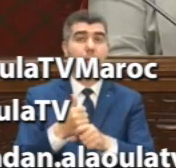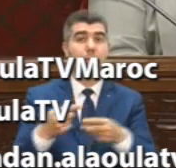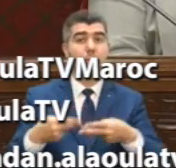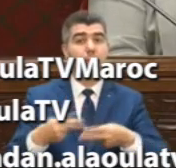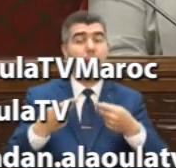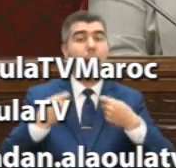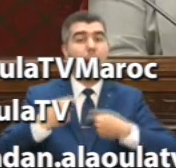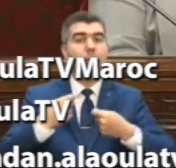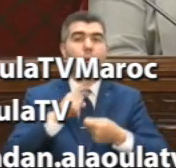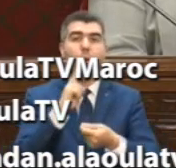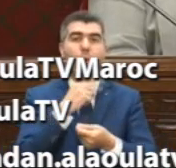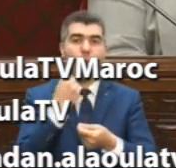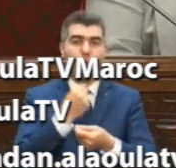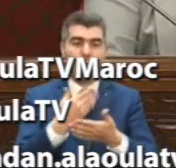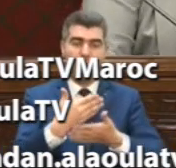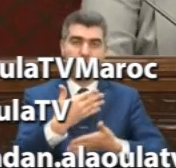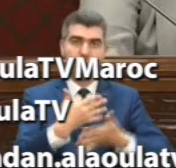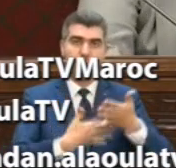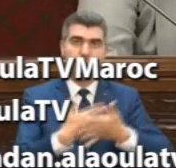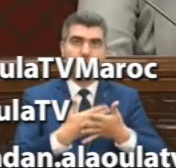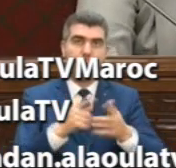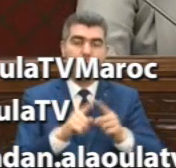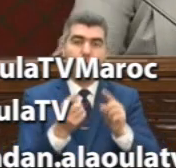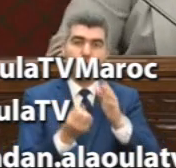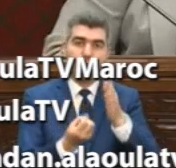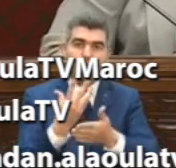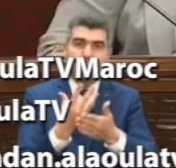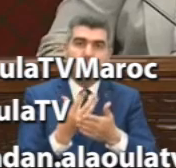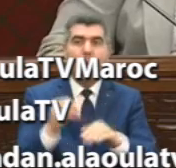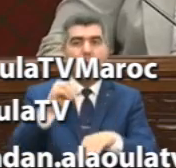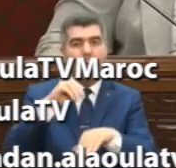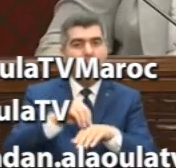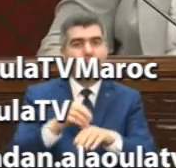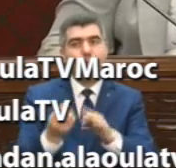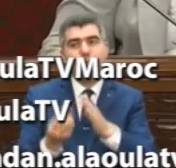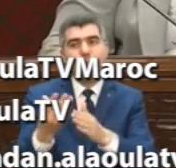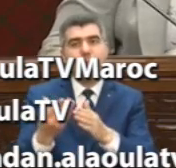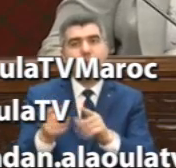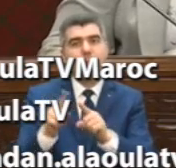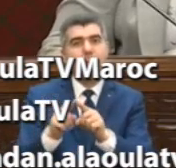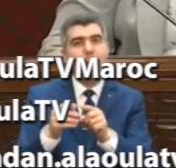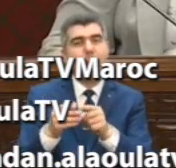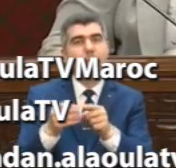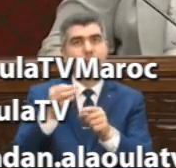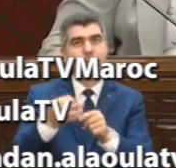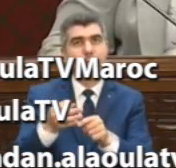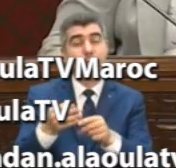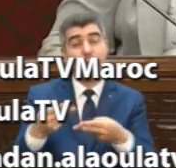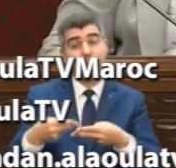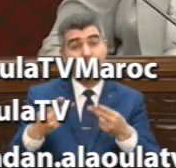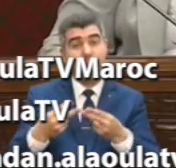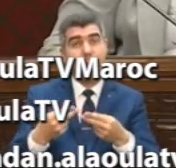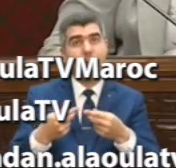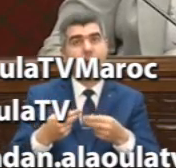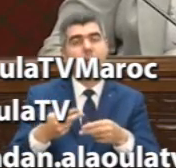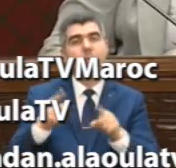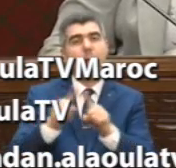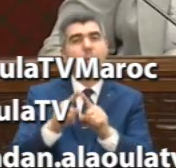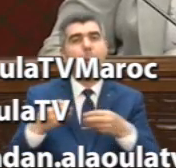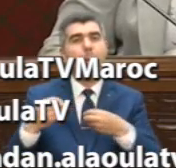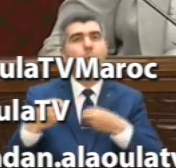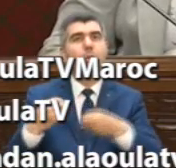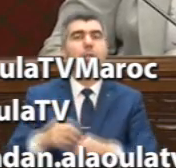رئيس الحكومه اللي كيقول لك اما جدوا اما فتحوا المنصب، فامتثالا لمنشور السيد الرئيس فتحنا ذاك المنصب.